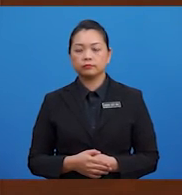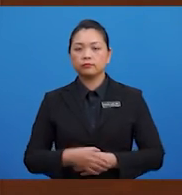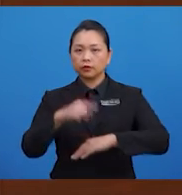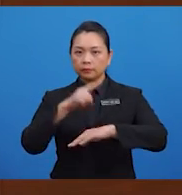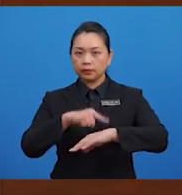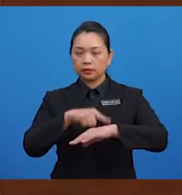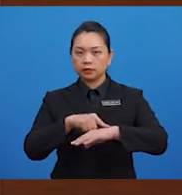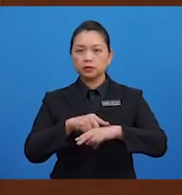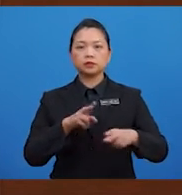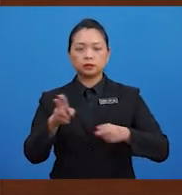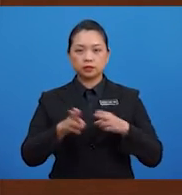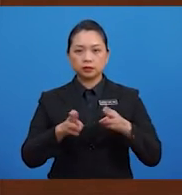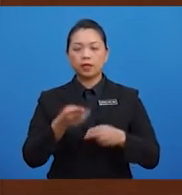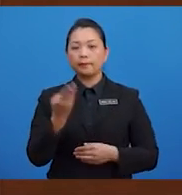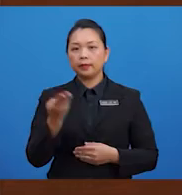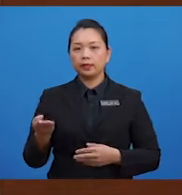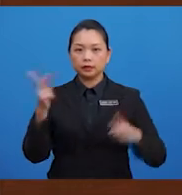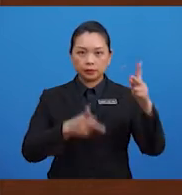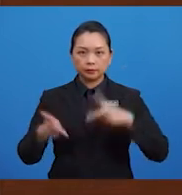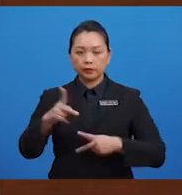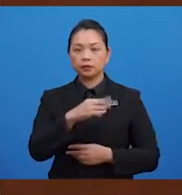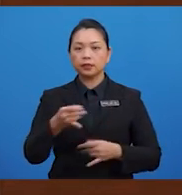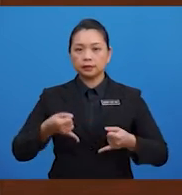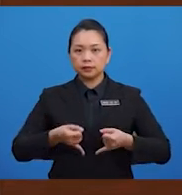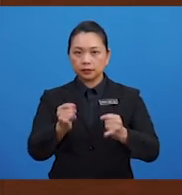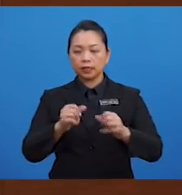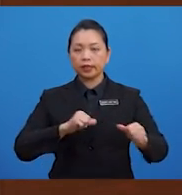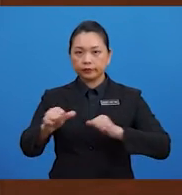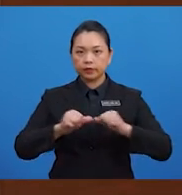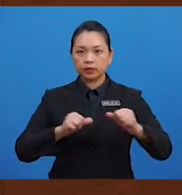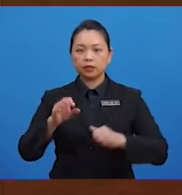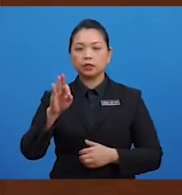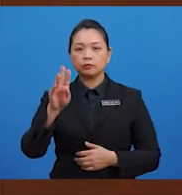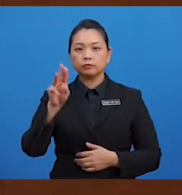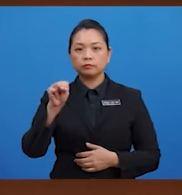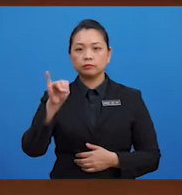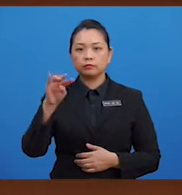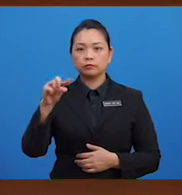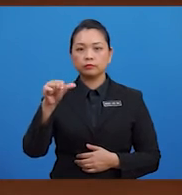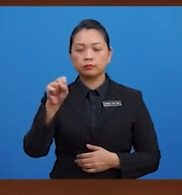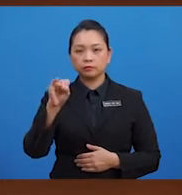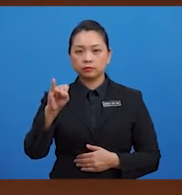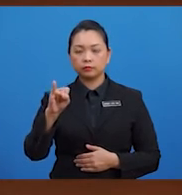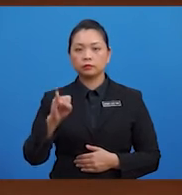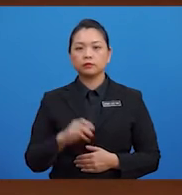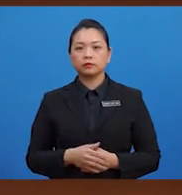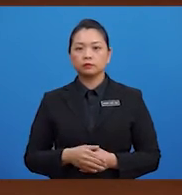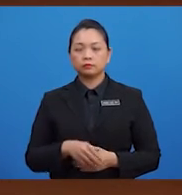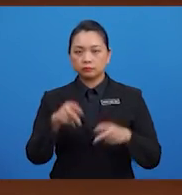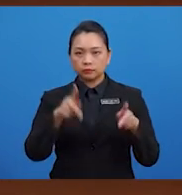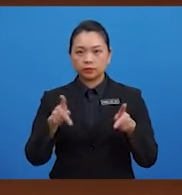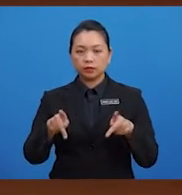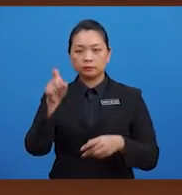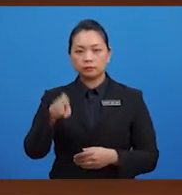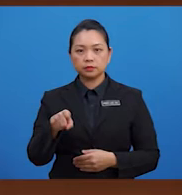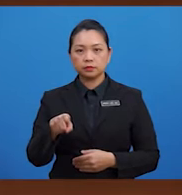Semasa mengendalikan bahan kimia dan menjalankan aktiviti fumigasi telur tetasan, pelajar harus menitik